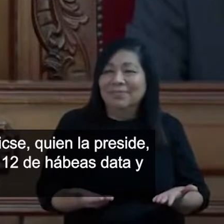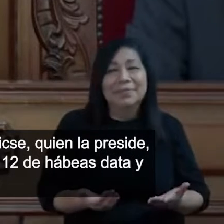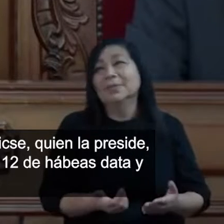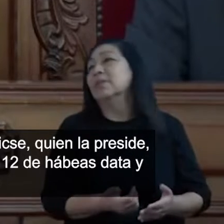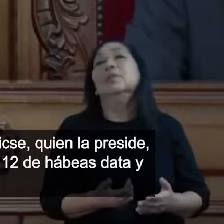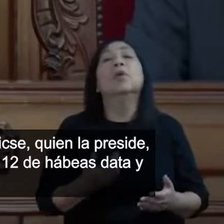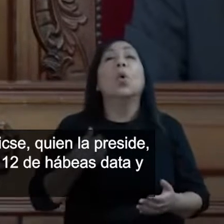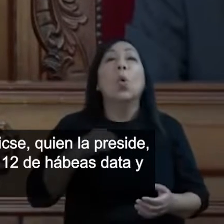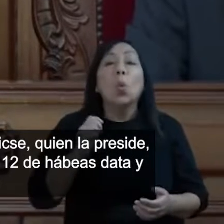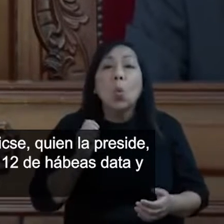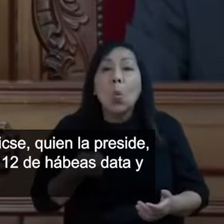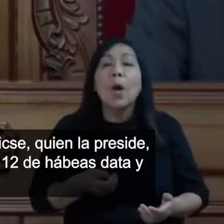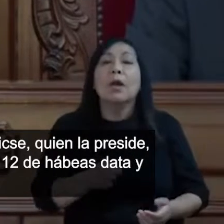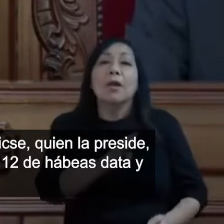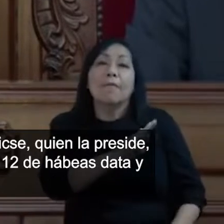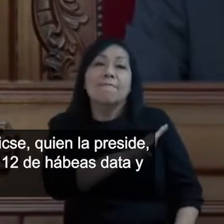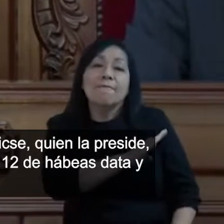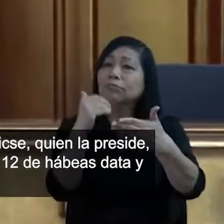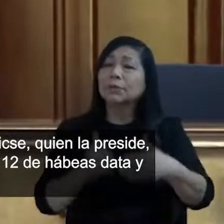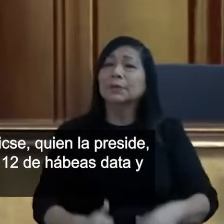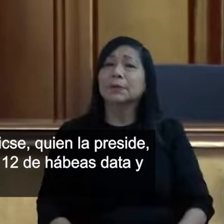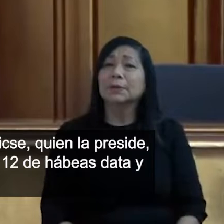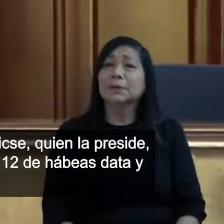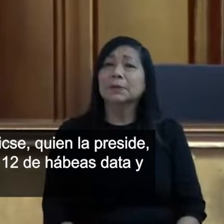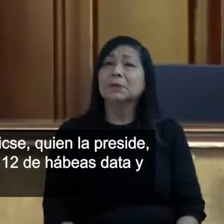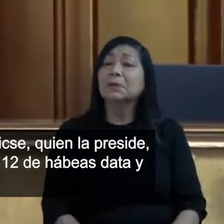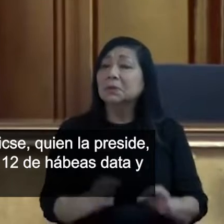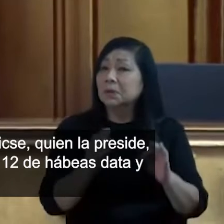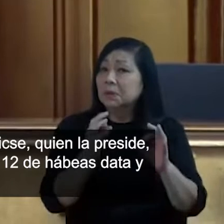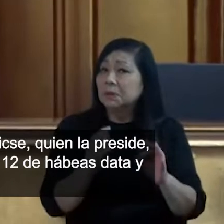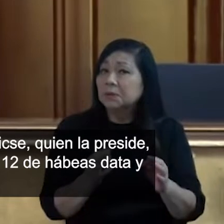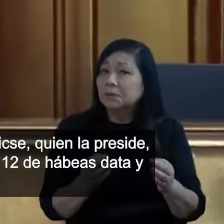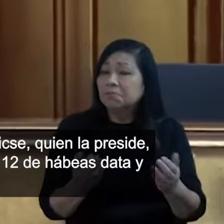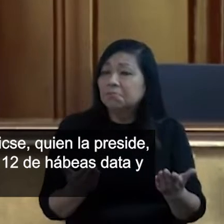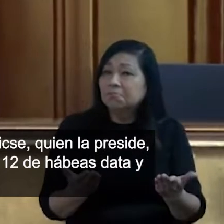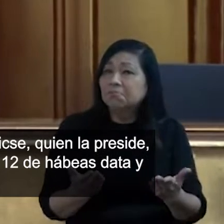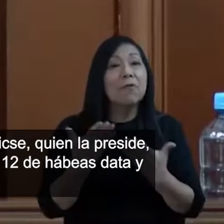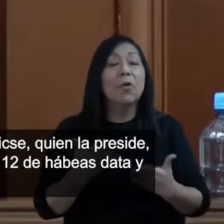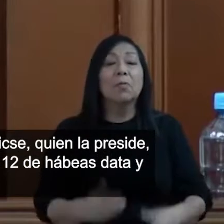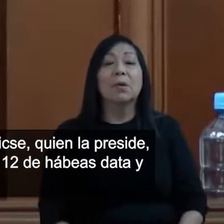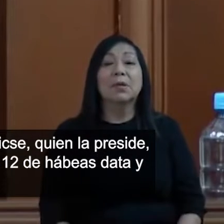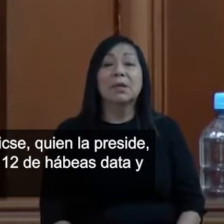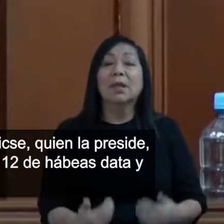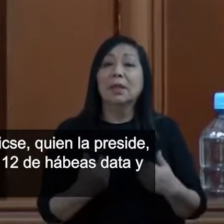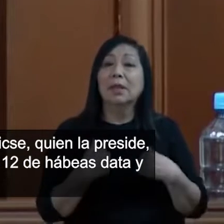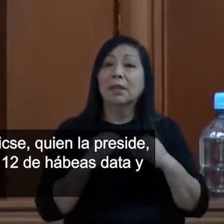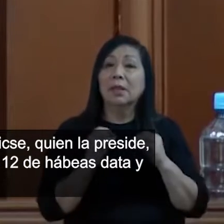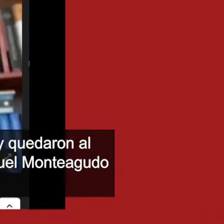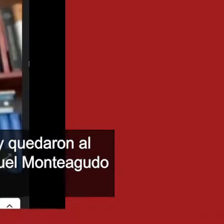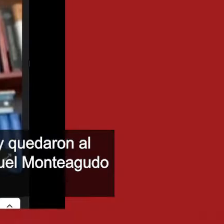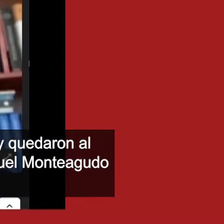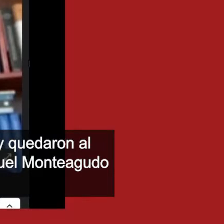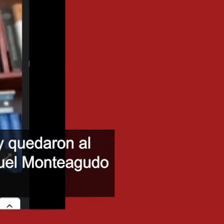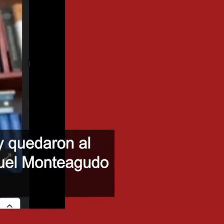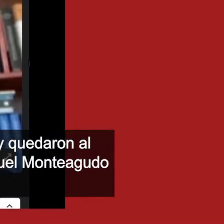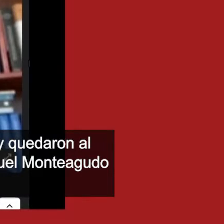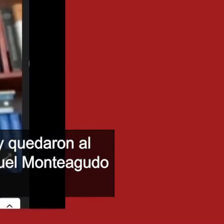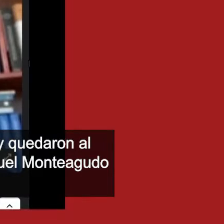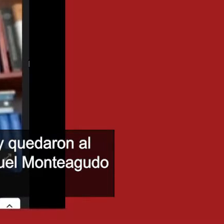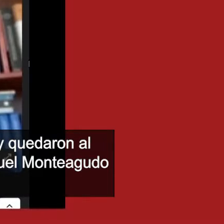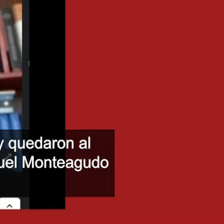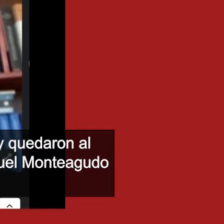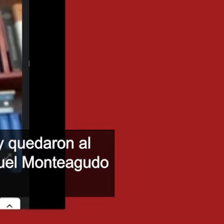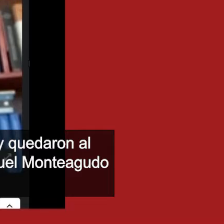Gutiérrez Tixi, hinayataj Francisco Morales Arabia, Helder Domínguez Jaro magistrado kunapiwan. Viernes